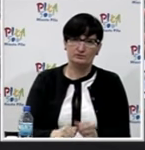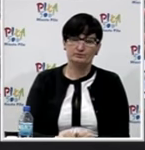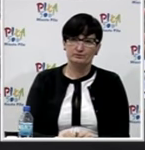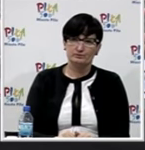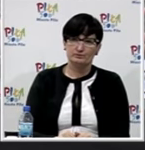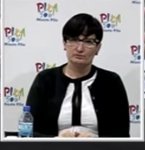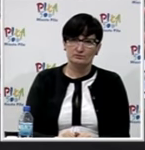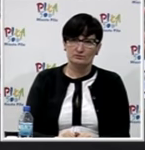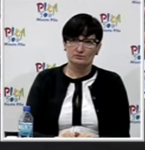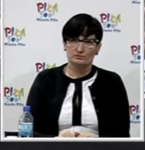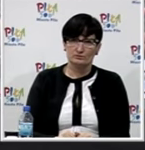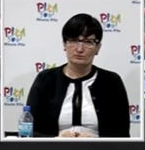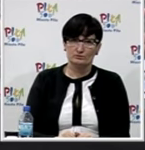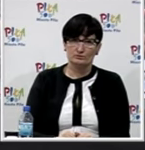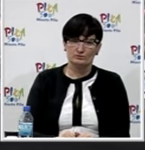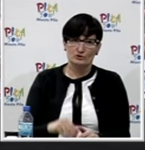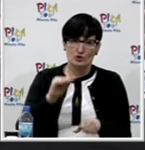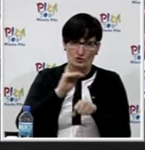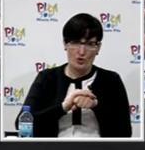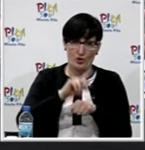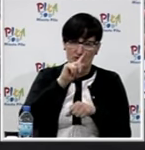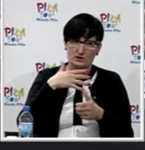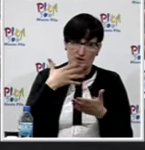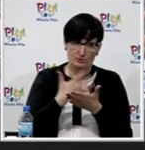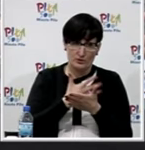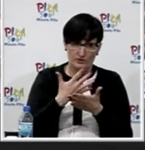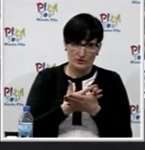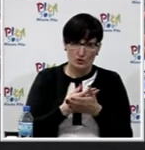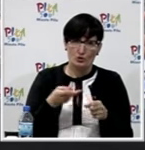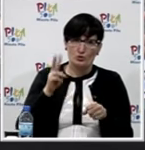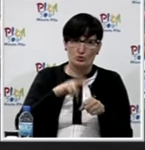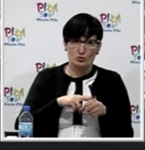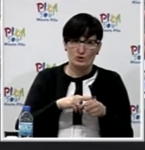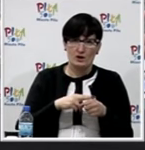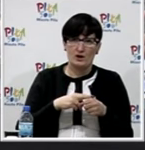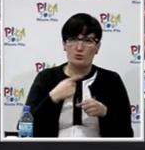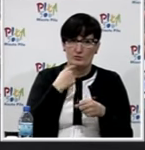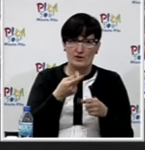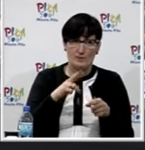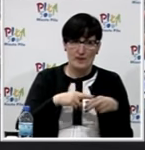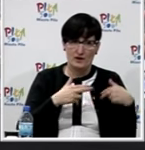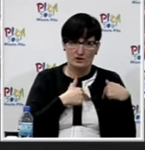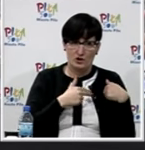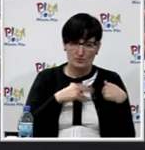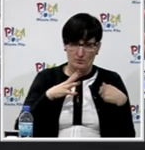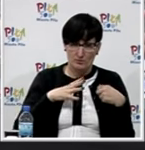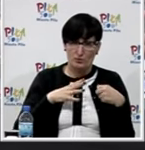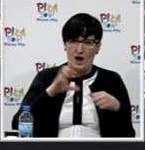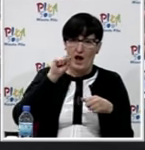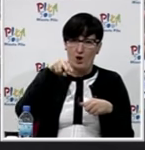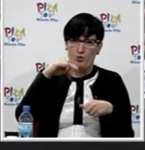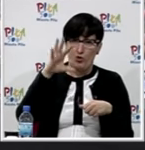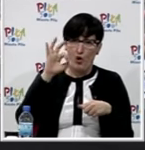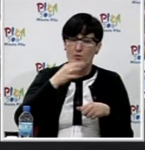WPF. Proszę Państwa, zgodnie również z zapowiedziami, które przekazywałam na komisji, przygotowana została autopoprawka zarówno do budżetu, jak i